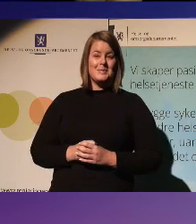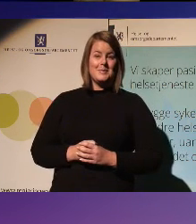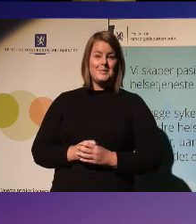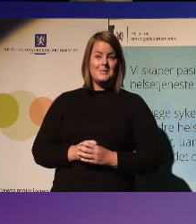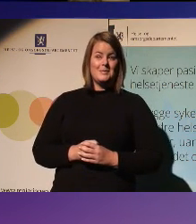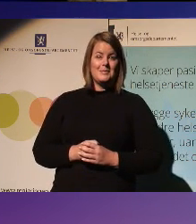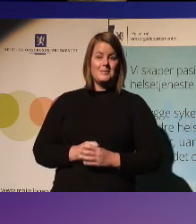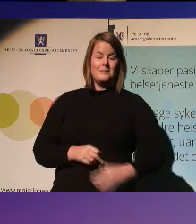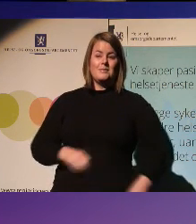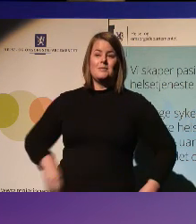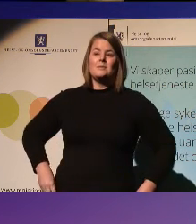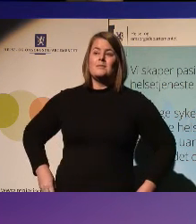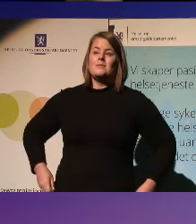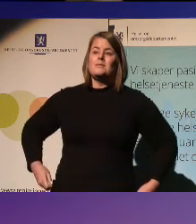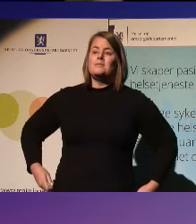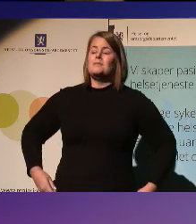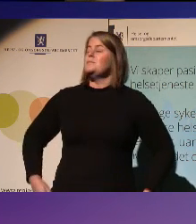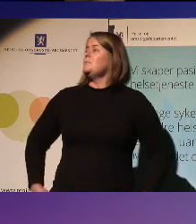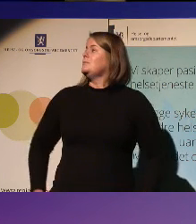Hvordan har vi klart å